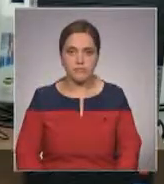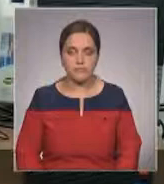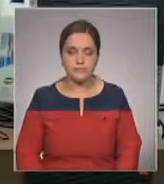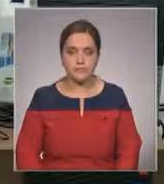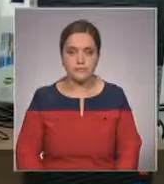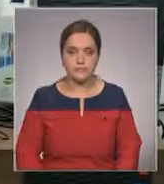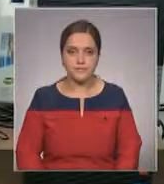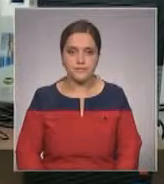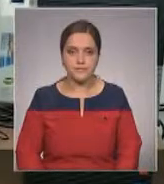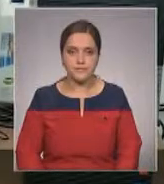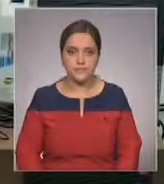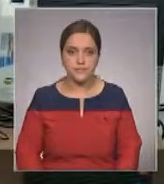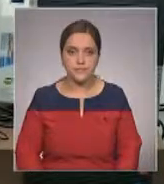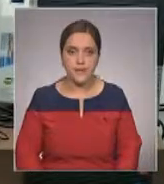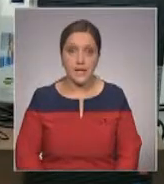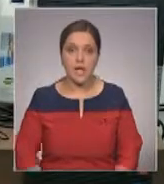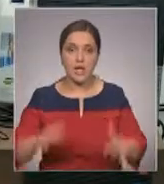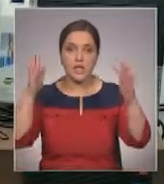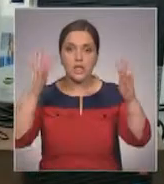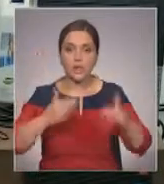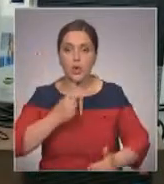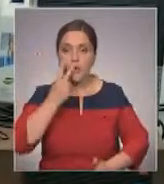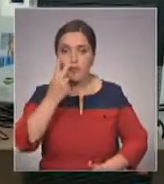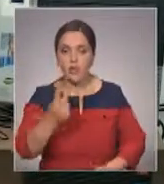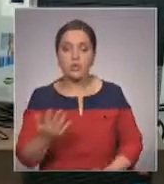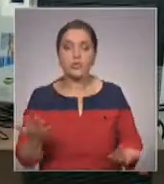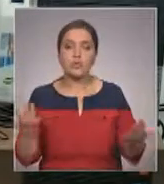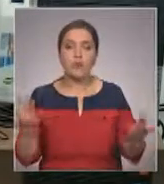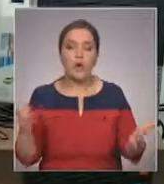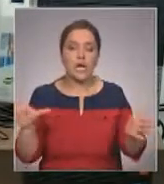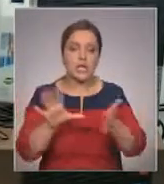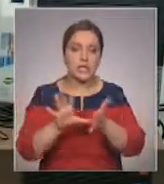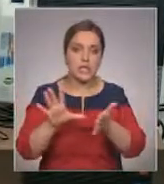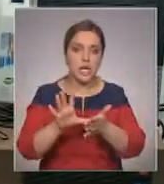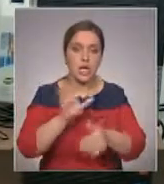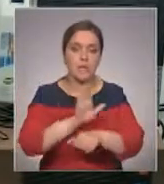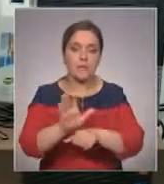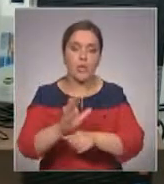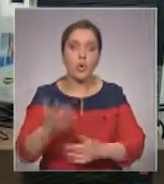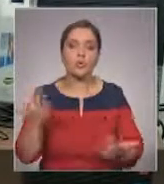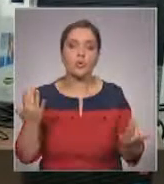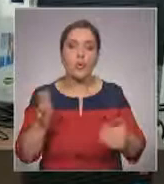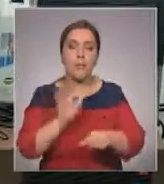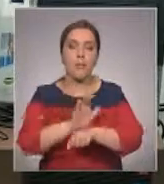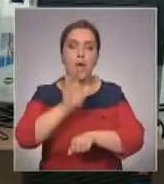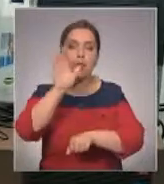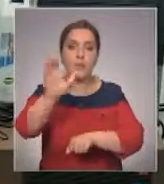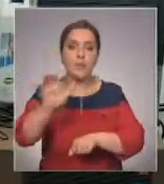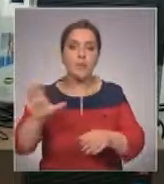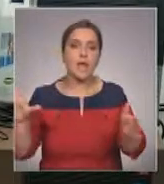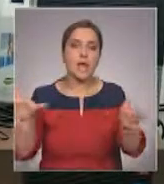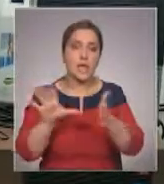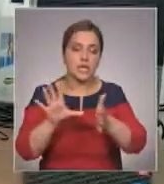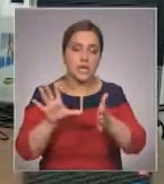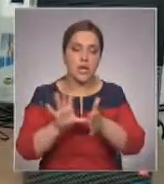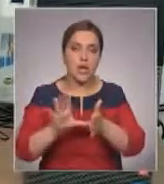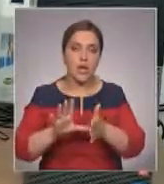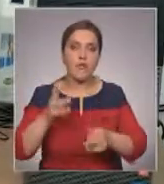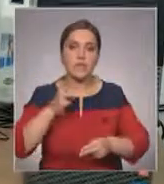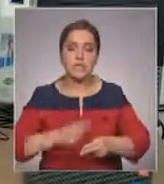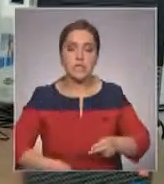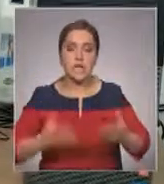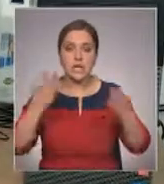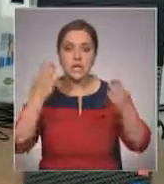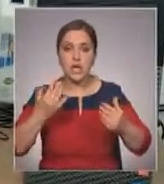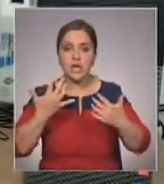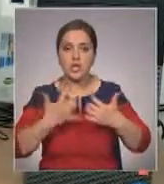Вот здесь на компьютере видно, сколько выработано энергии, сколько поступило в сети. Все показания записываю и в конце дня считаю, сколько